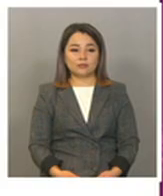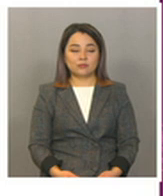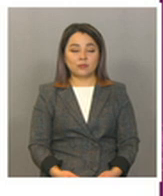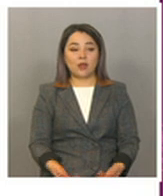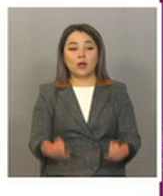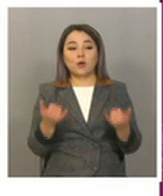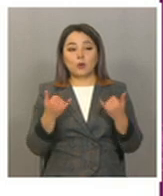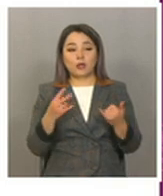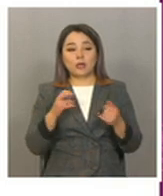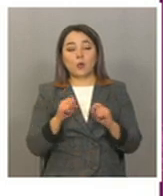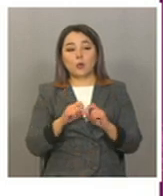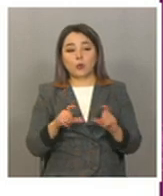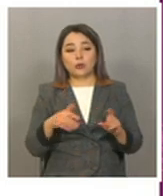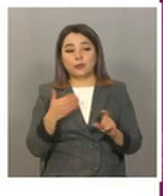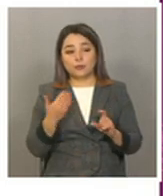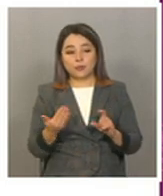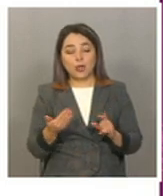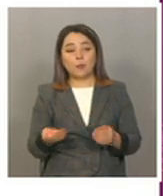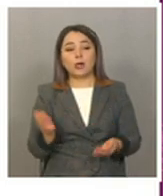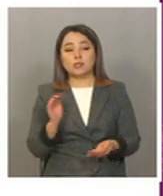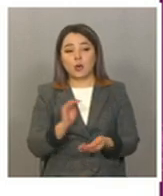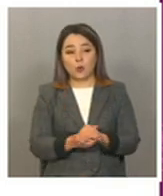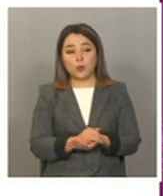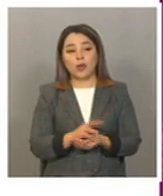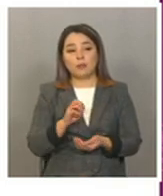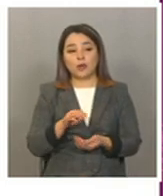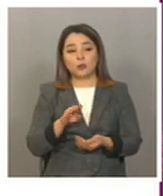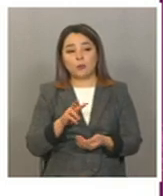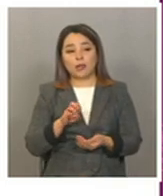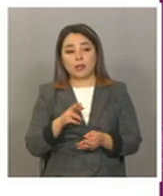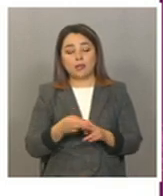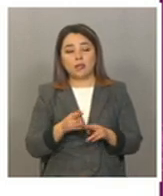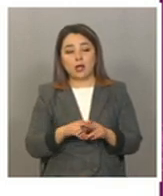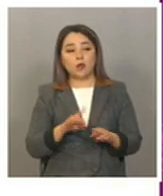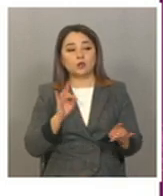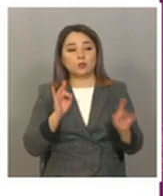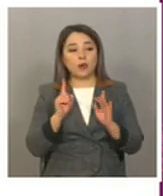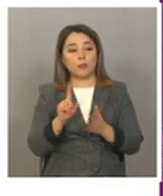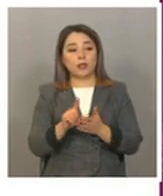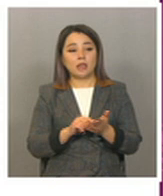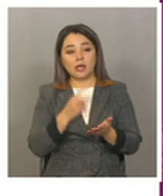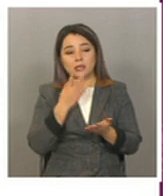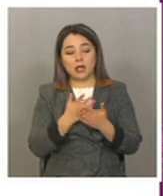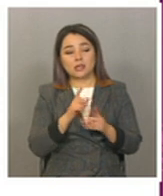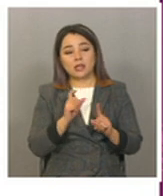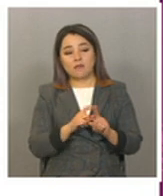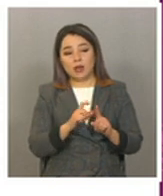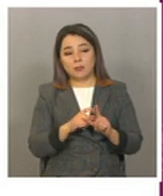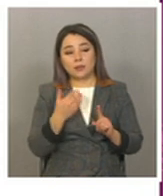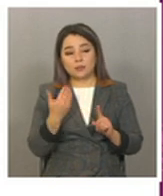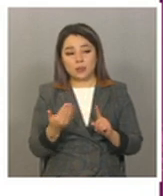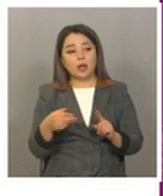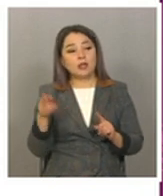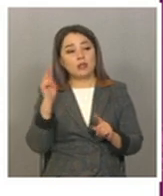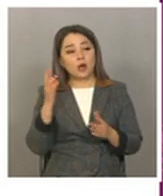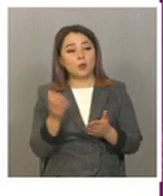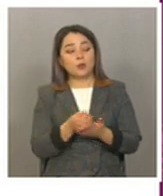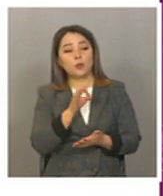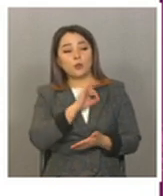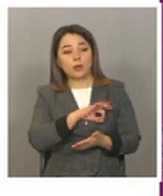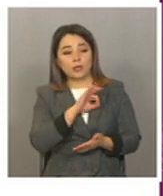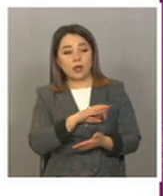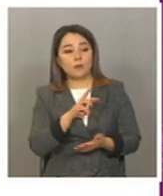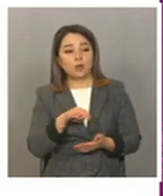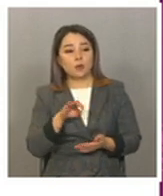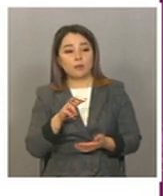Сегодня на уроке вы познакомились с междометиями и звукоподражательными словами. Научились употреблять междометия